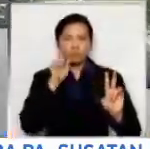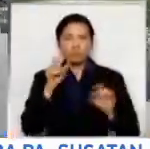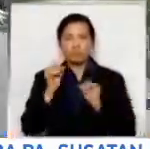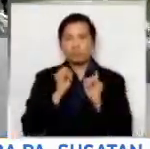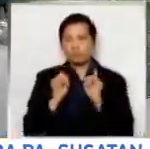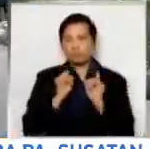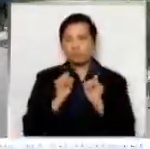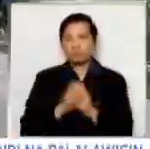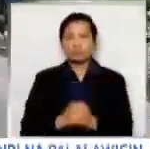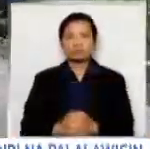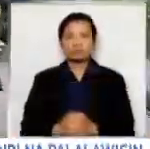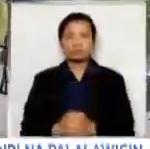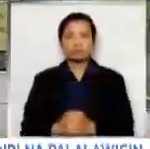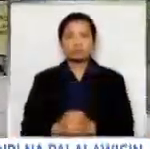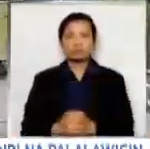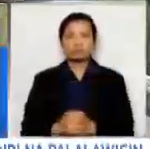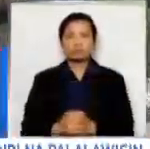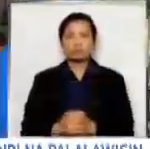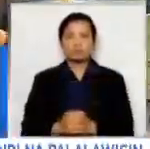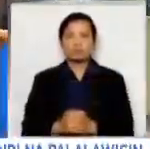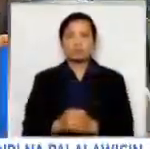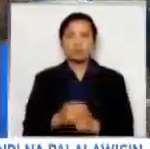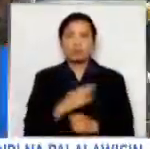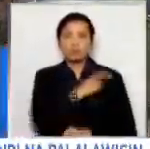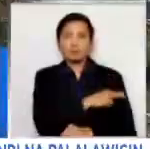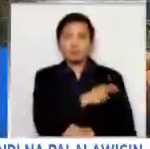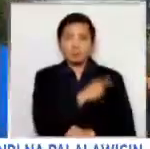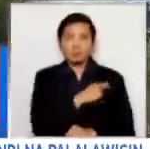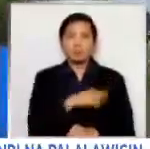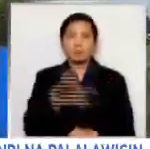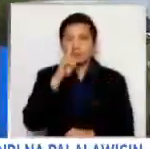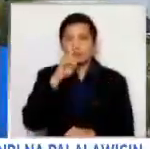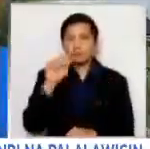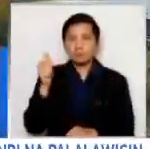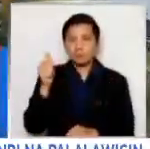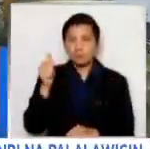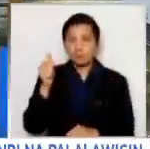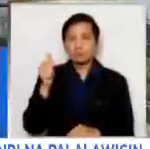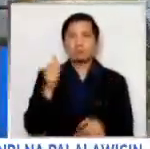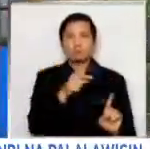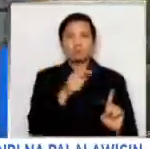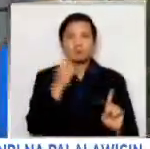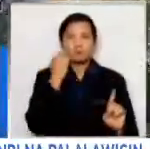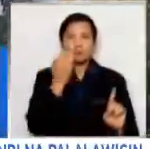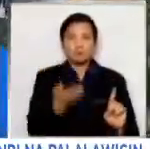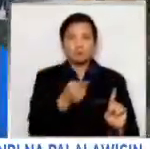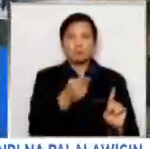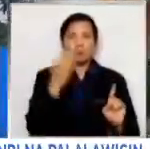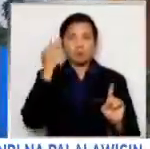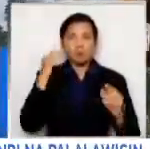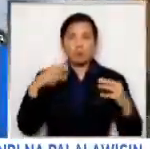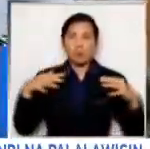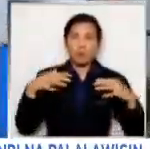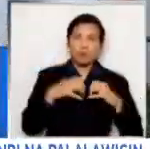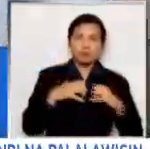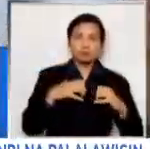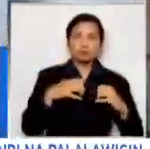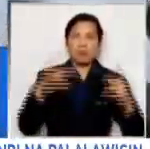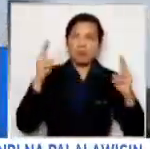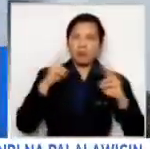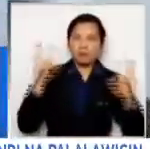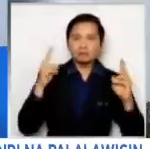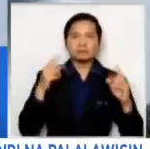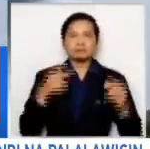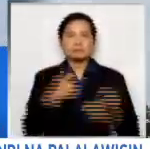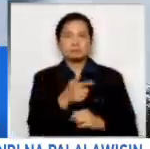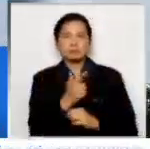Dead on arrival naman sa ospital ang 10 taong gulang na si Angel Bliss Pototan matapos aksidenteng mabaril ng 7 taong gulang niyang kapatid